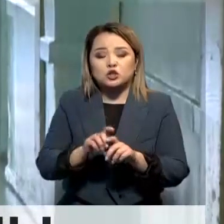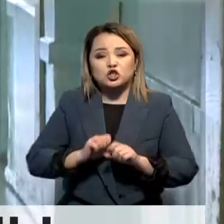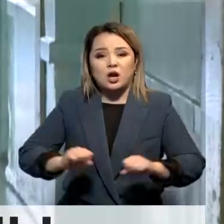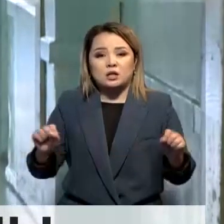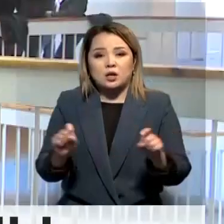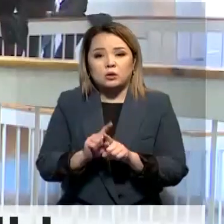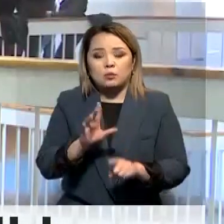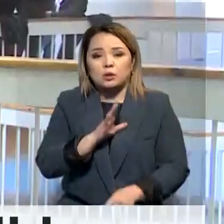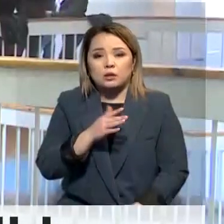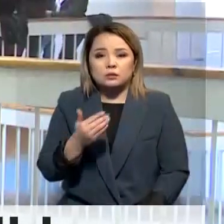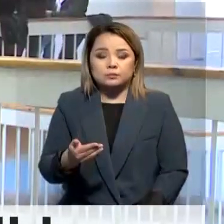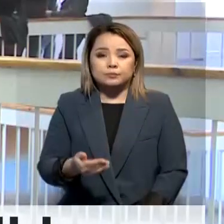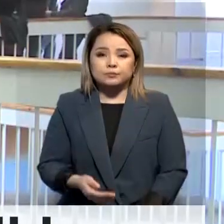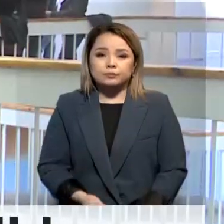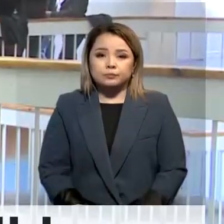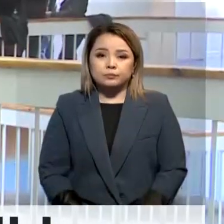жарылған болатын.